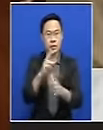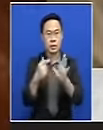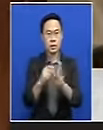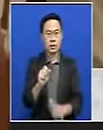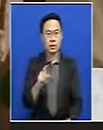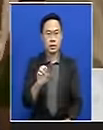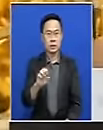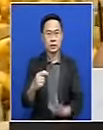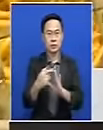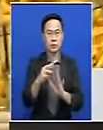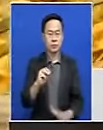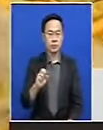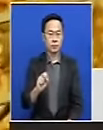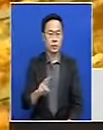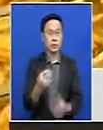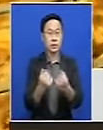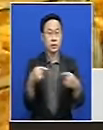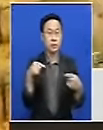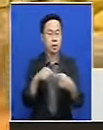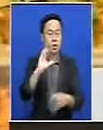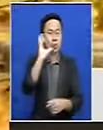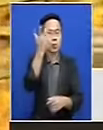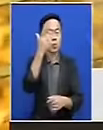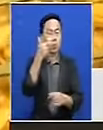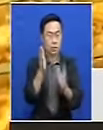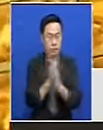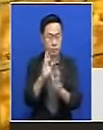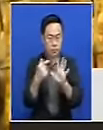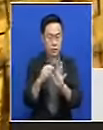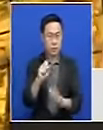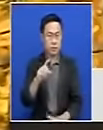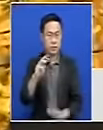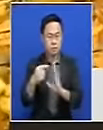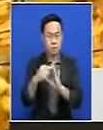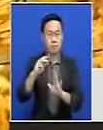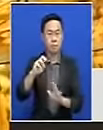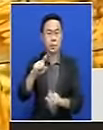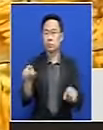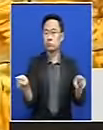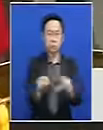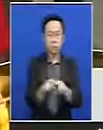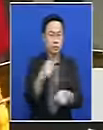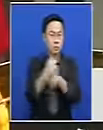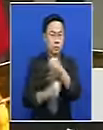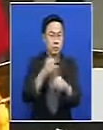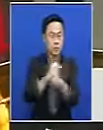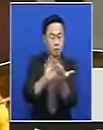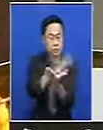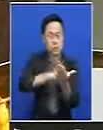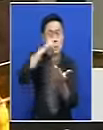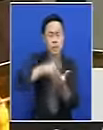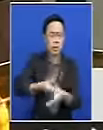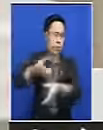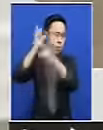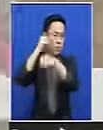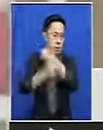งราศีเมษกับดวงโลกเป็นราศีเดียวกันหากย้อนไปเมื่อ233ปีที่ผ่านมาประเทศไทยได้มีการวางเสาหลักเมืองในวัน